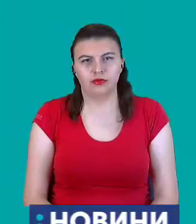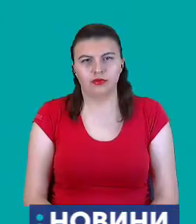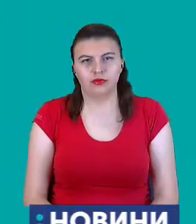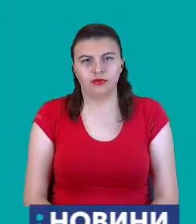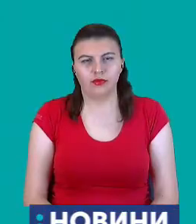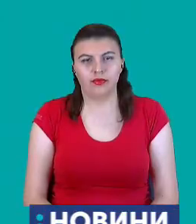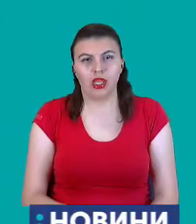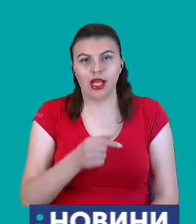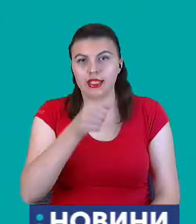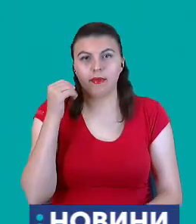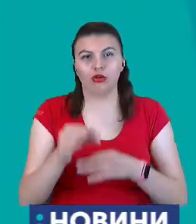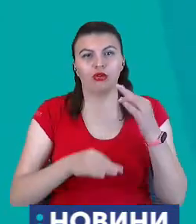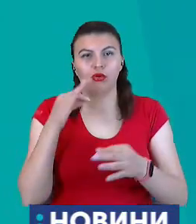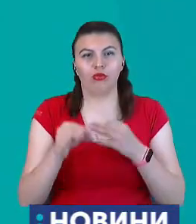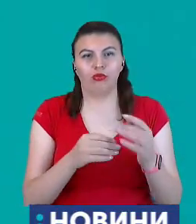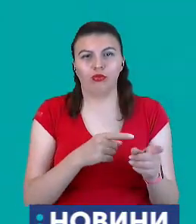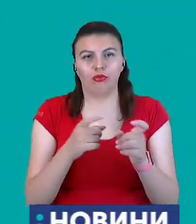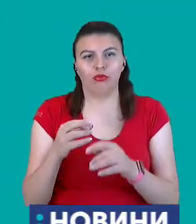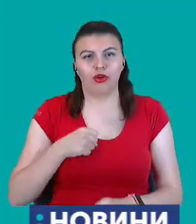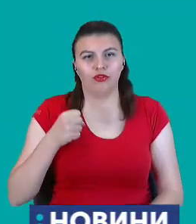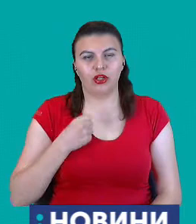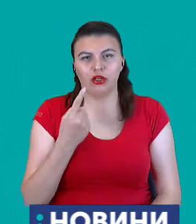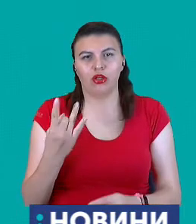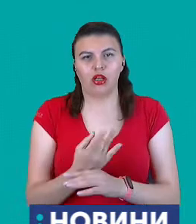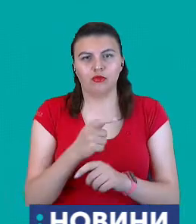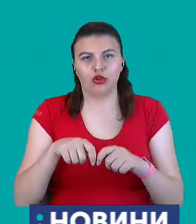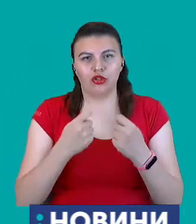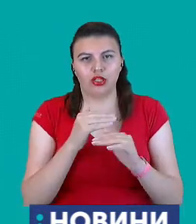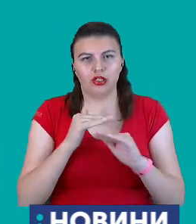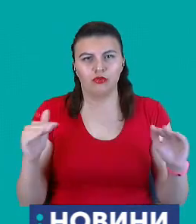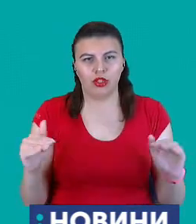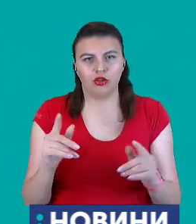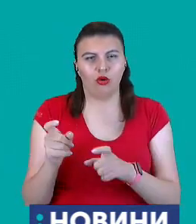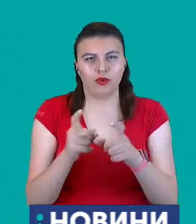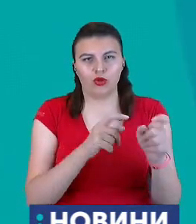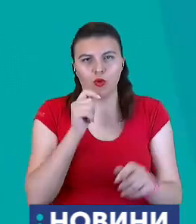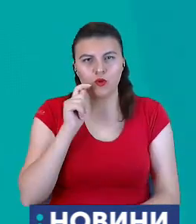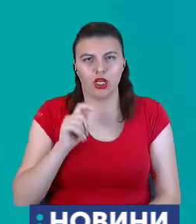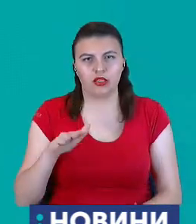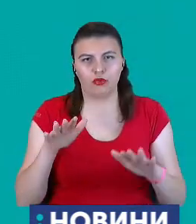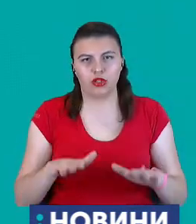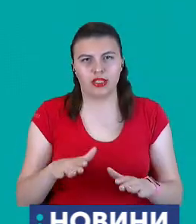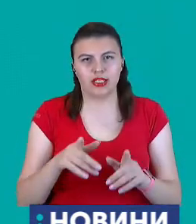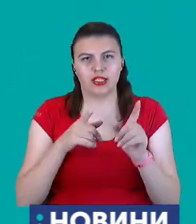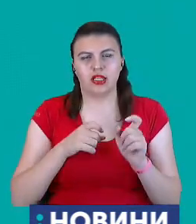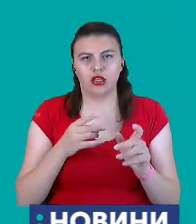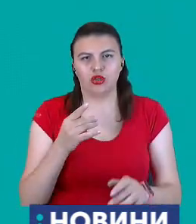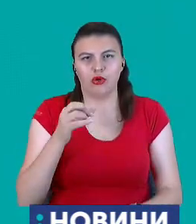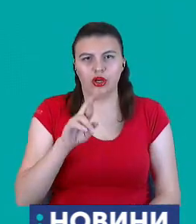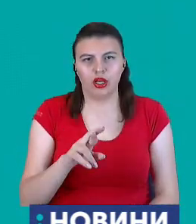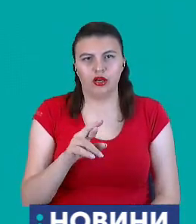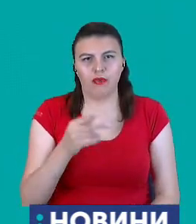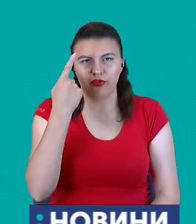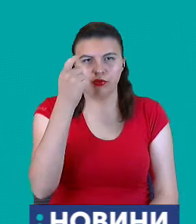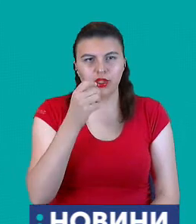За минулу добу бойовики один раз порушили режим тиші, обстрілювали українські позиції зі стрілецької зброї,